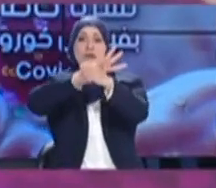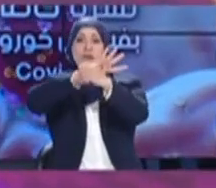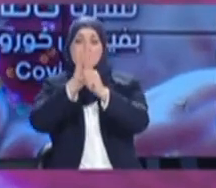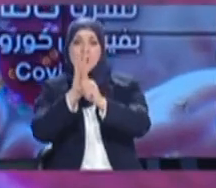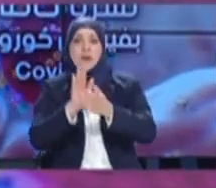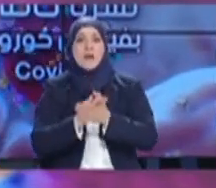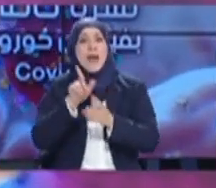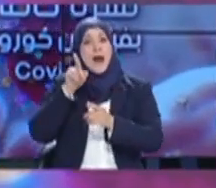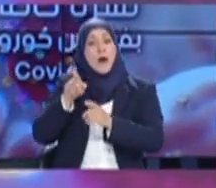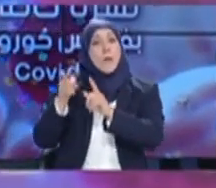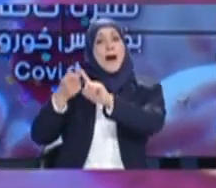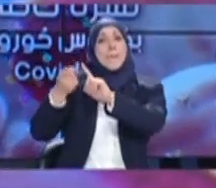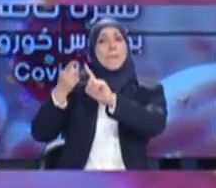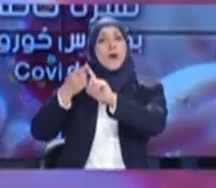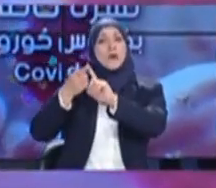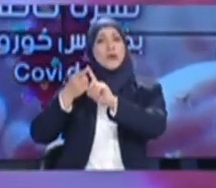تستوجب معناها